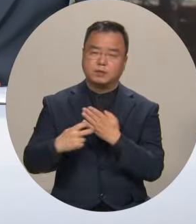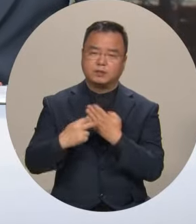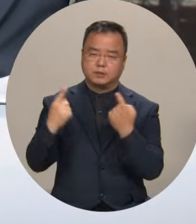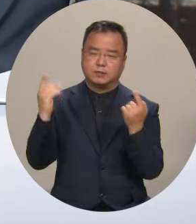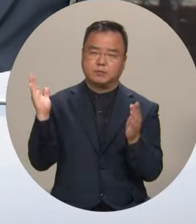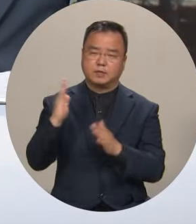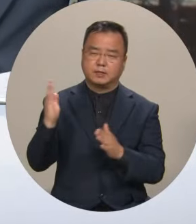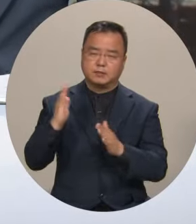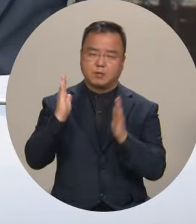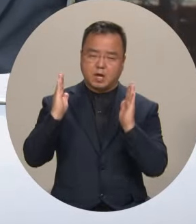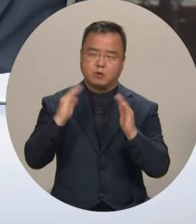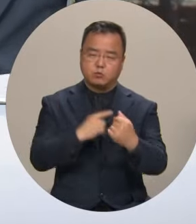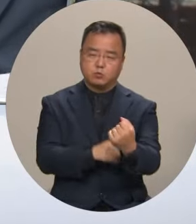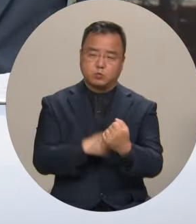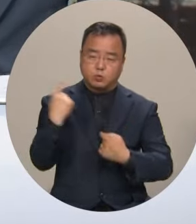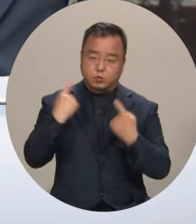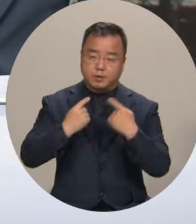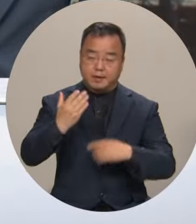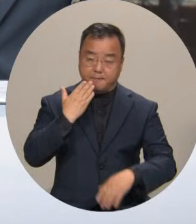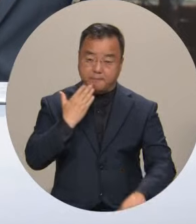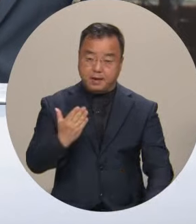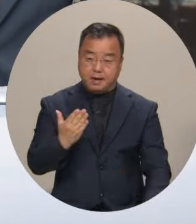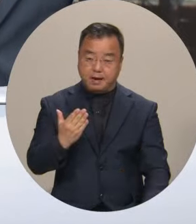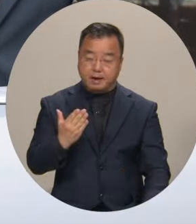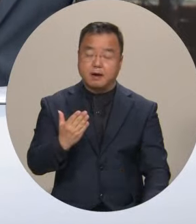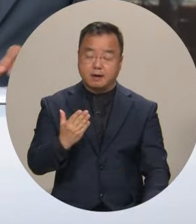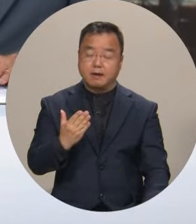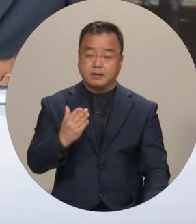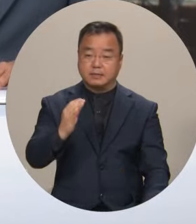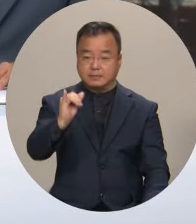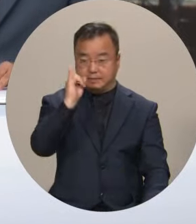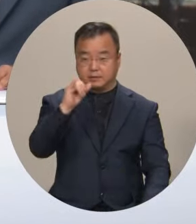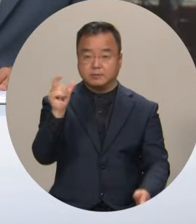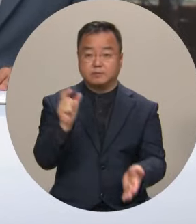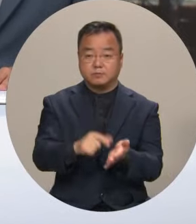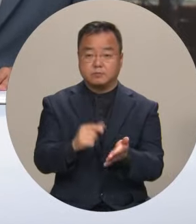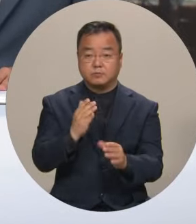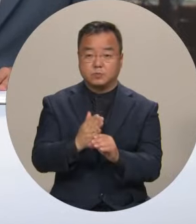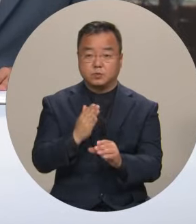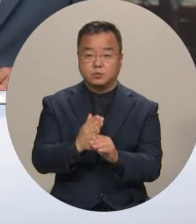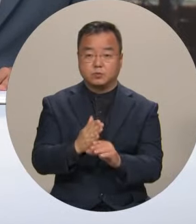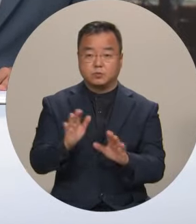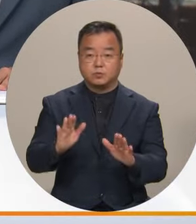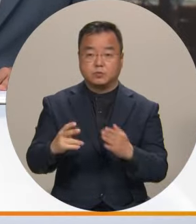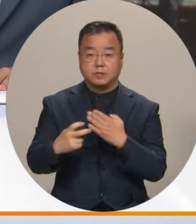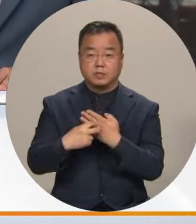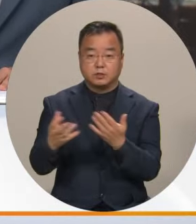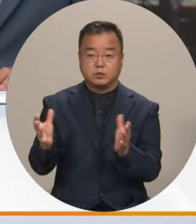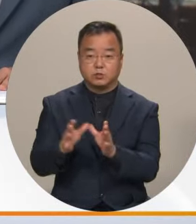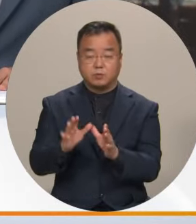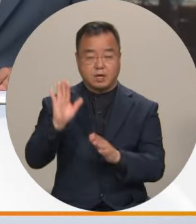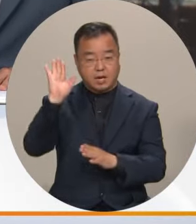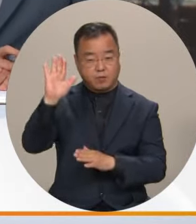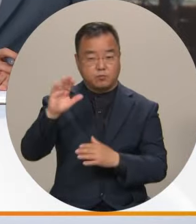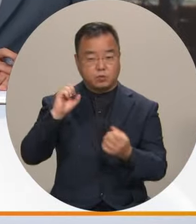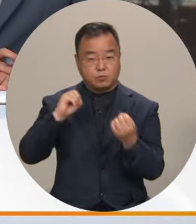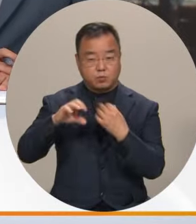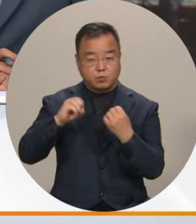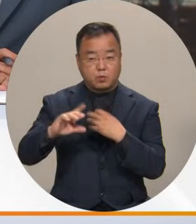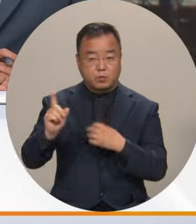학습권이 심각하게 침해받을 여지가 있다라는 내용을 명시가 되어 있습니다 자 그렇다면 의료계의 대응 계획도